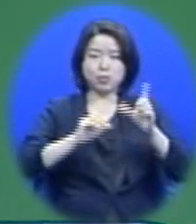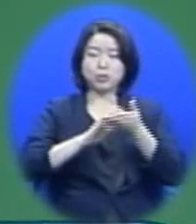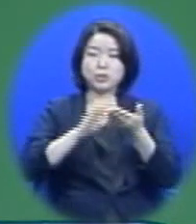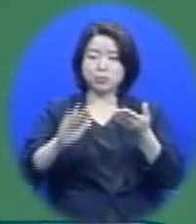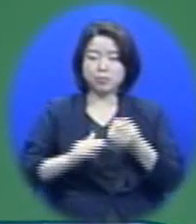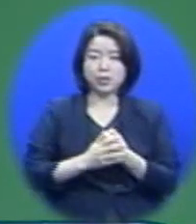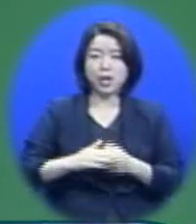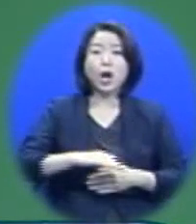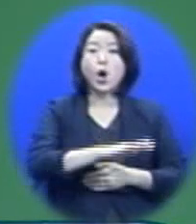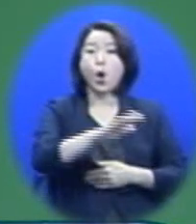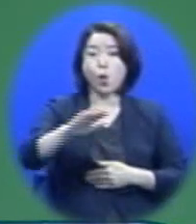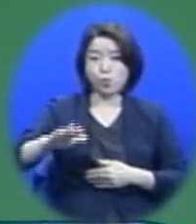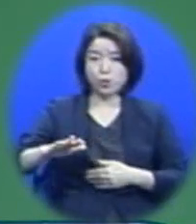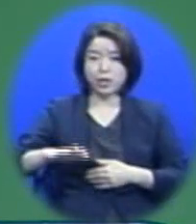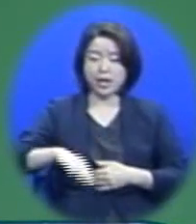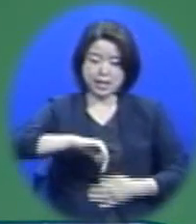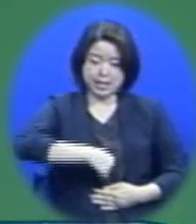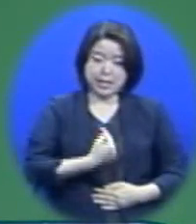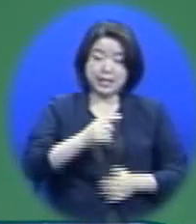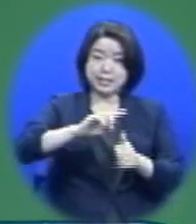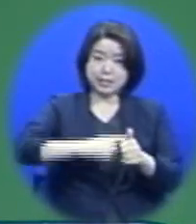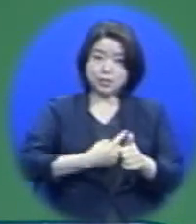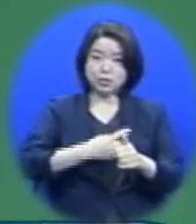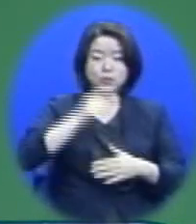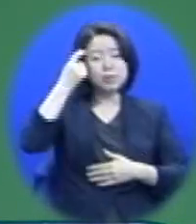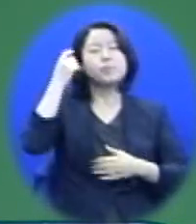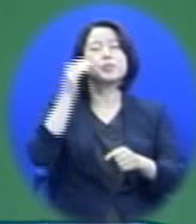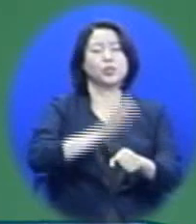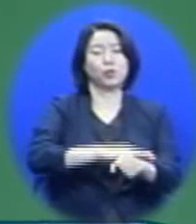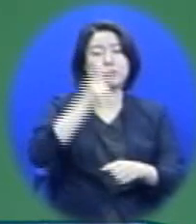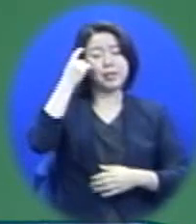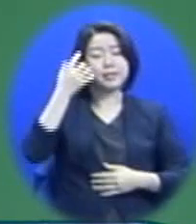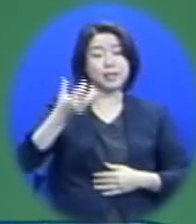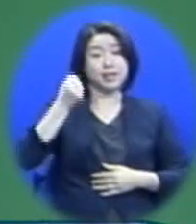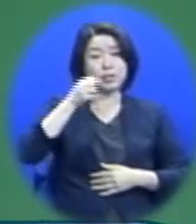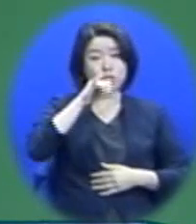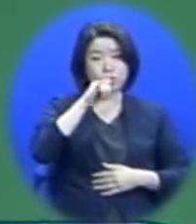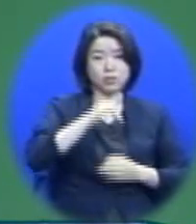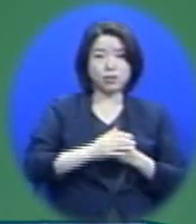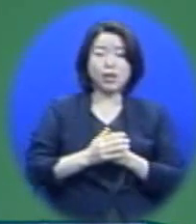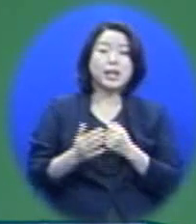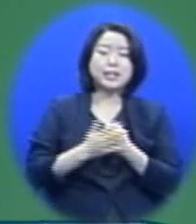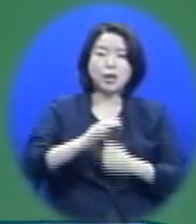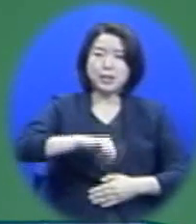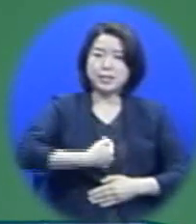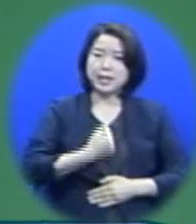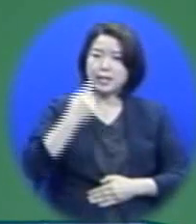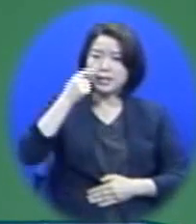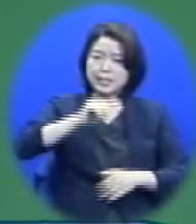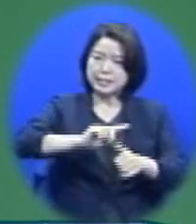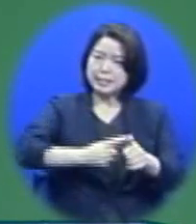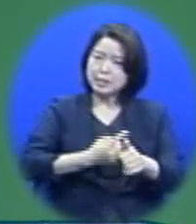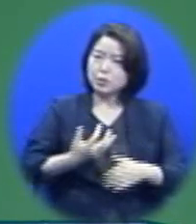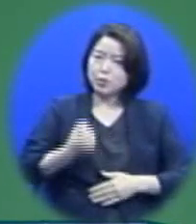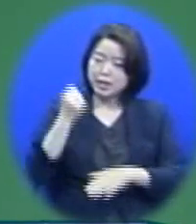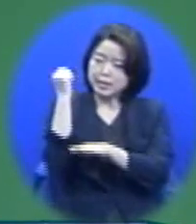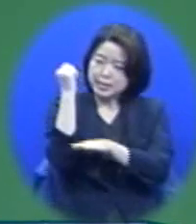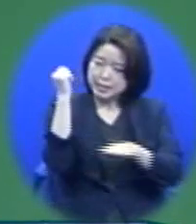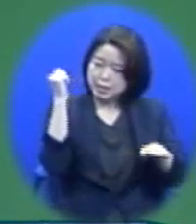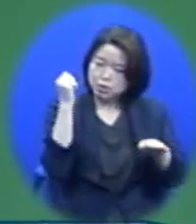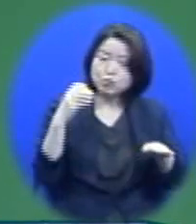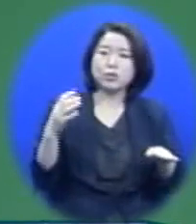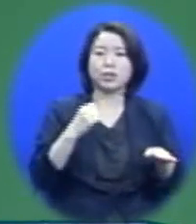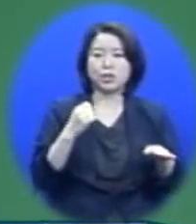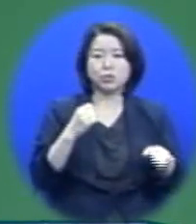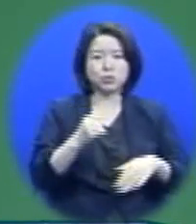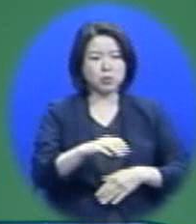우리들이 그래요. 스스로 지혜롭다고 생각하는 거예요. 그래서 자기 스스로 가지고 있는 기준으로 잘했다, 못했다,